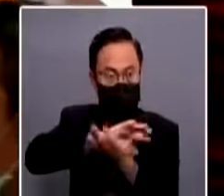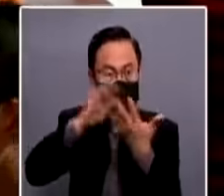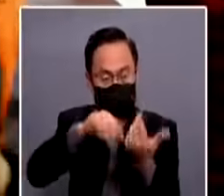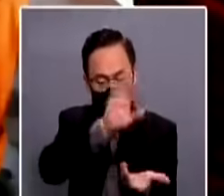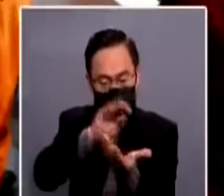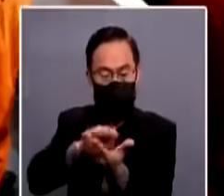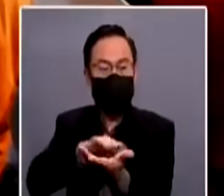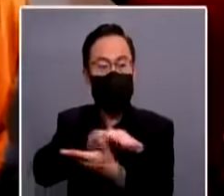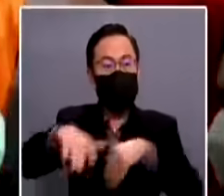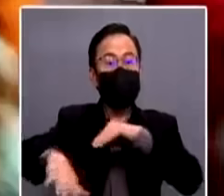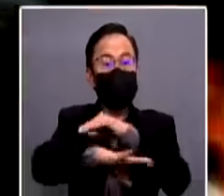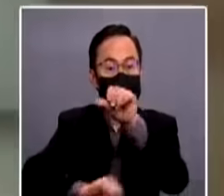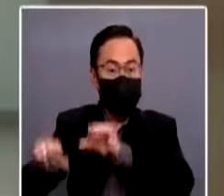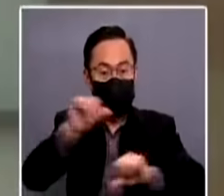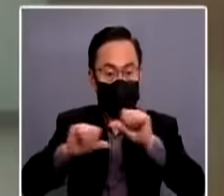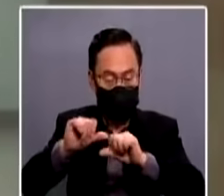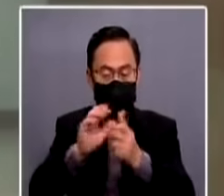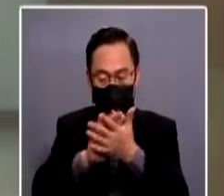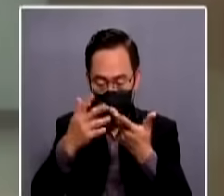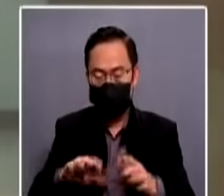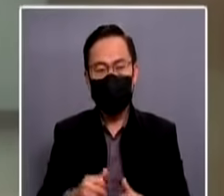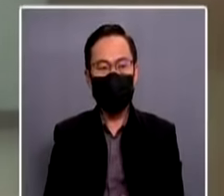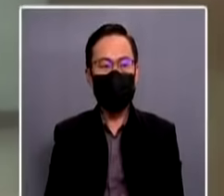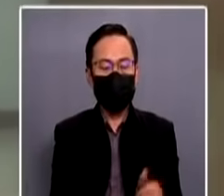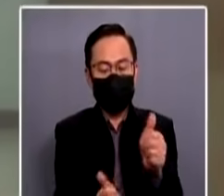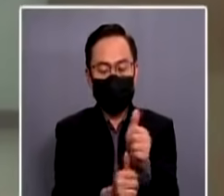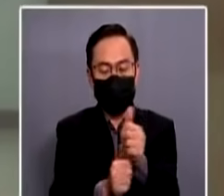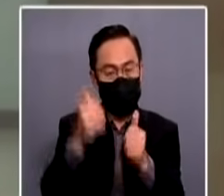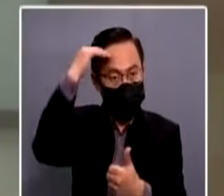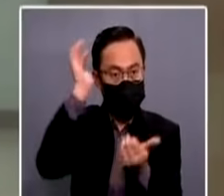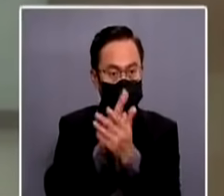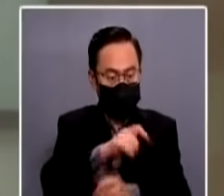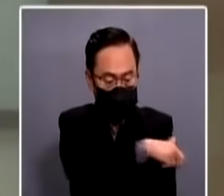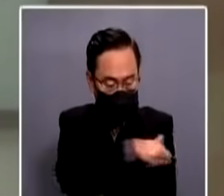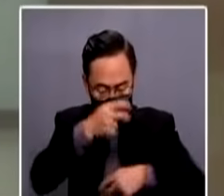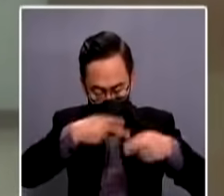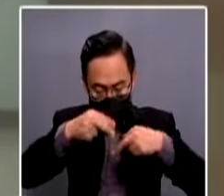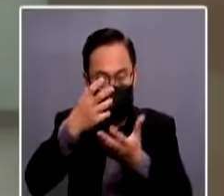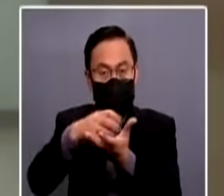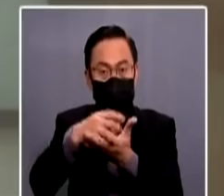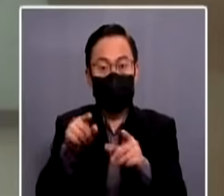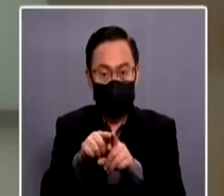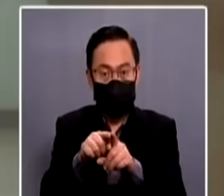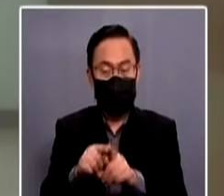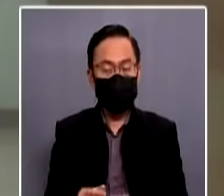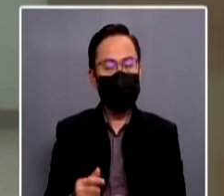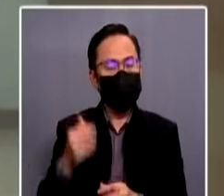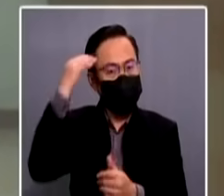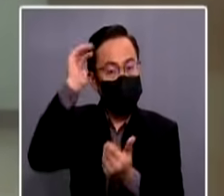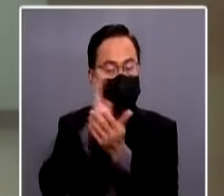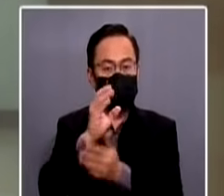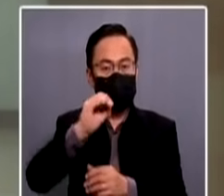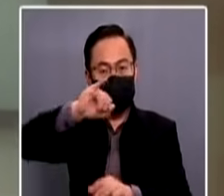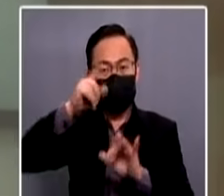บรวมพยานหลักฐานทางนิติวิทยาศาสตร์รองผู้กำกับการกองปราบเนี่ยนะคะท่านบอกว่าผู้กำกับโจ้ให้การป